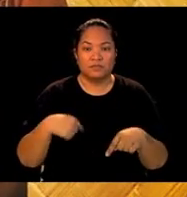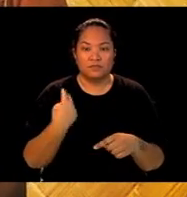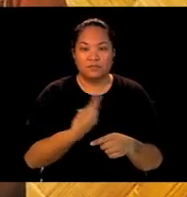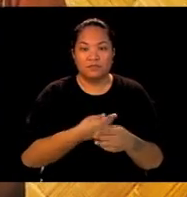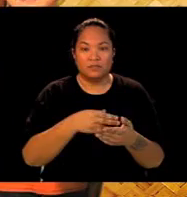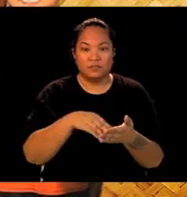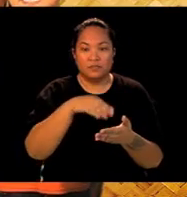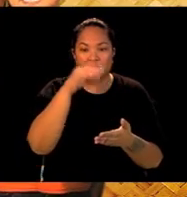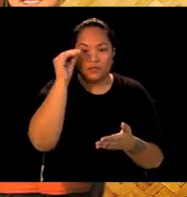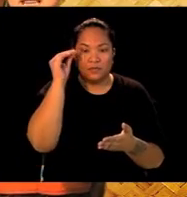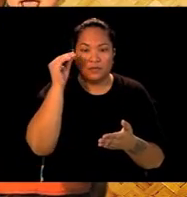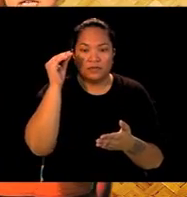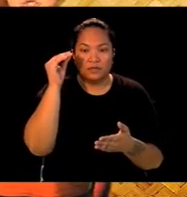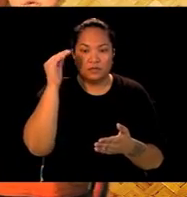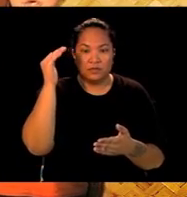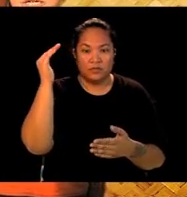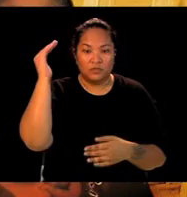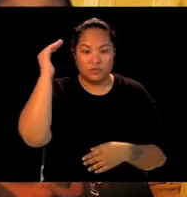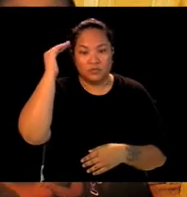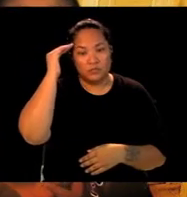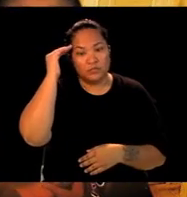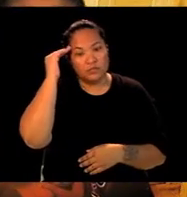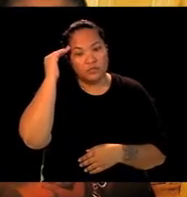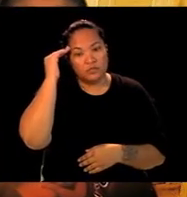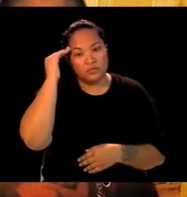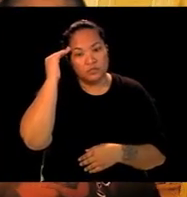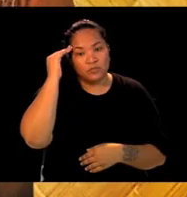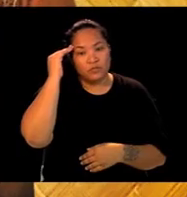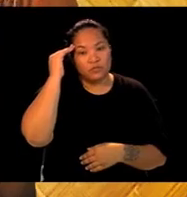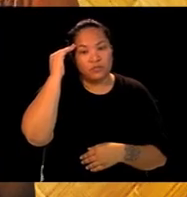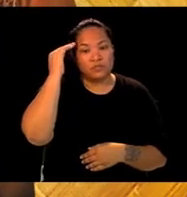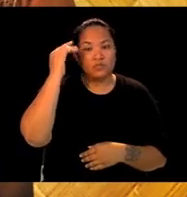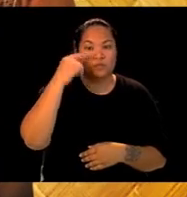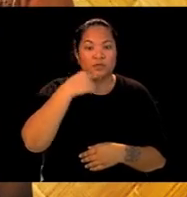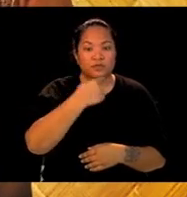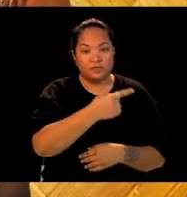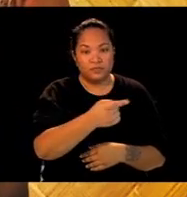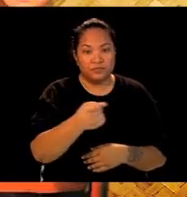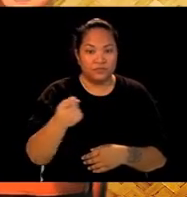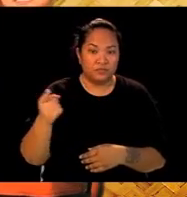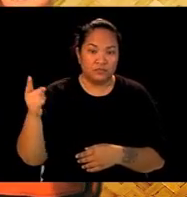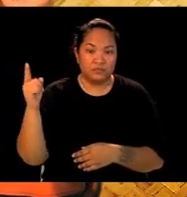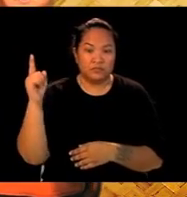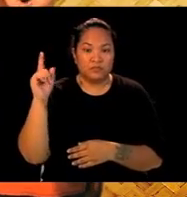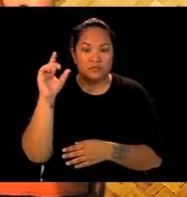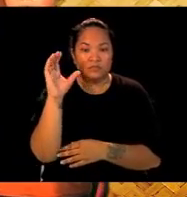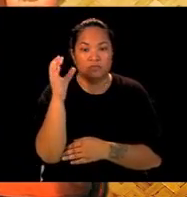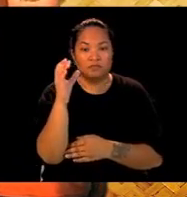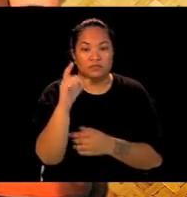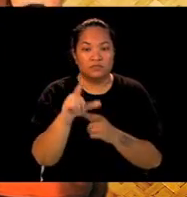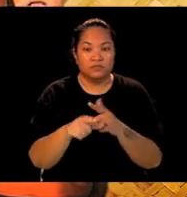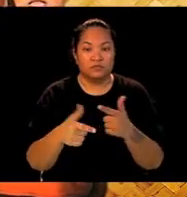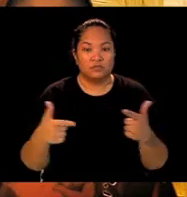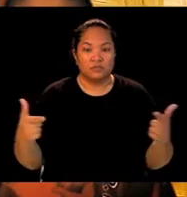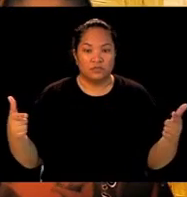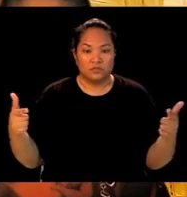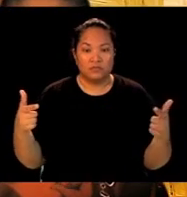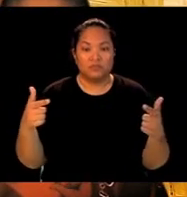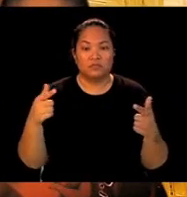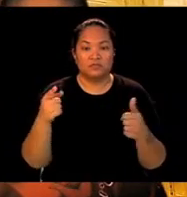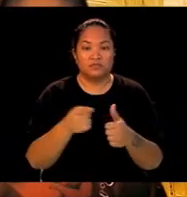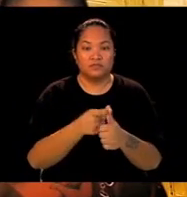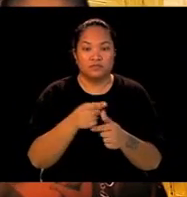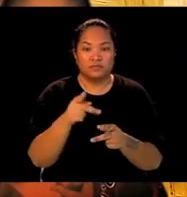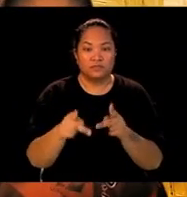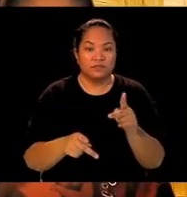sa katsongo hinasok siningo dan sinangan ni Fino Håya